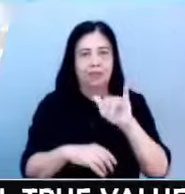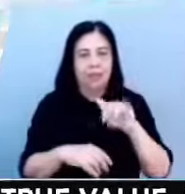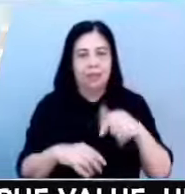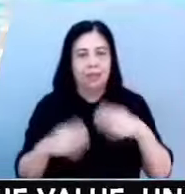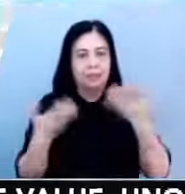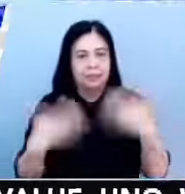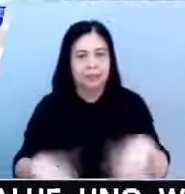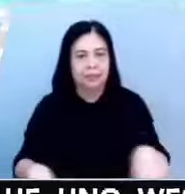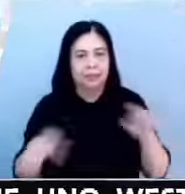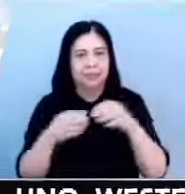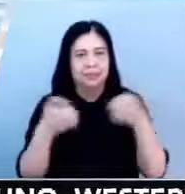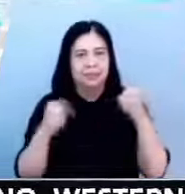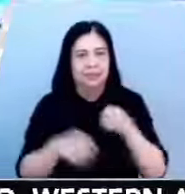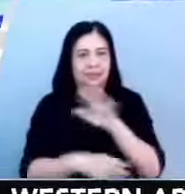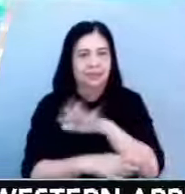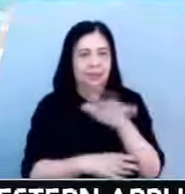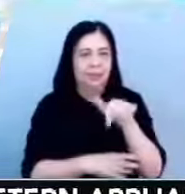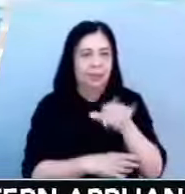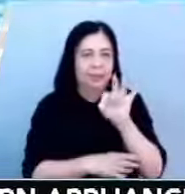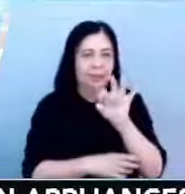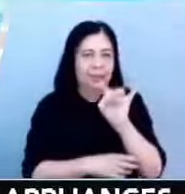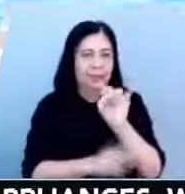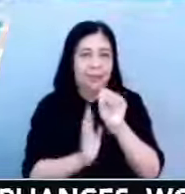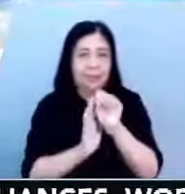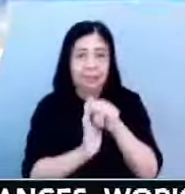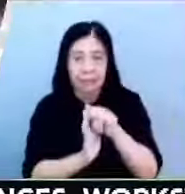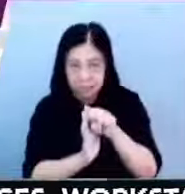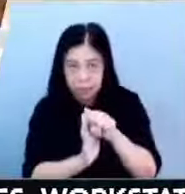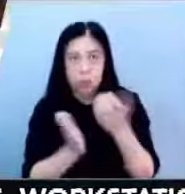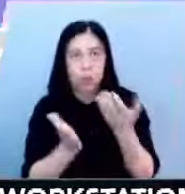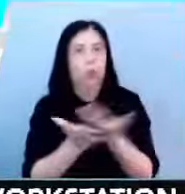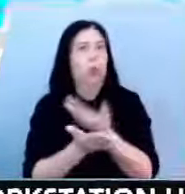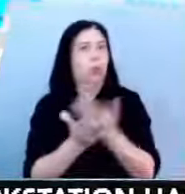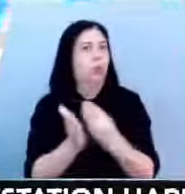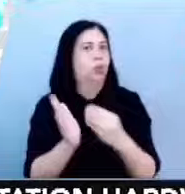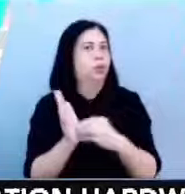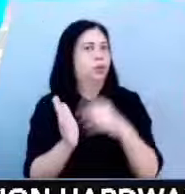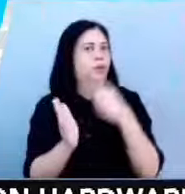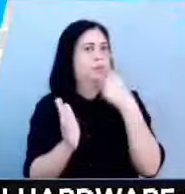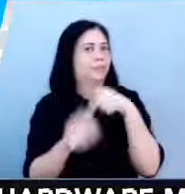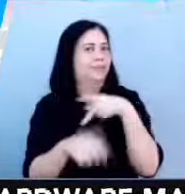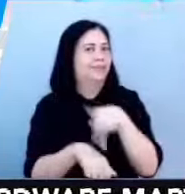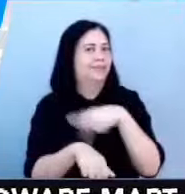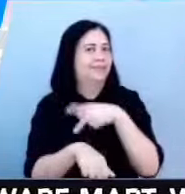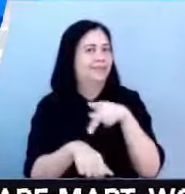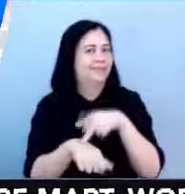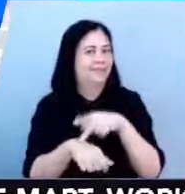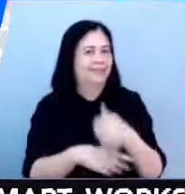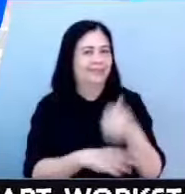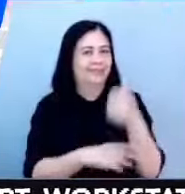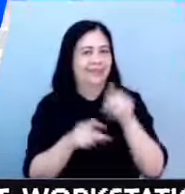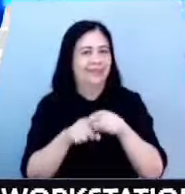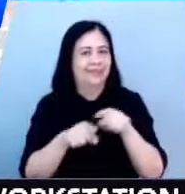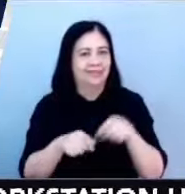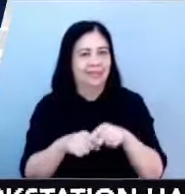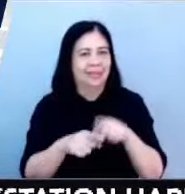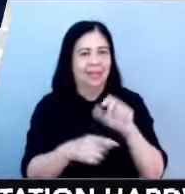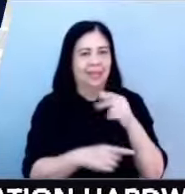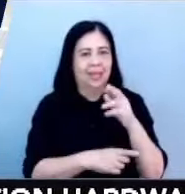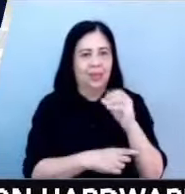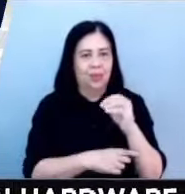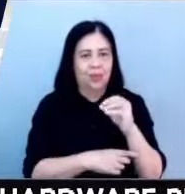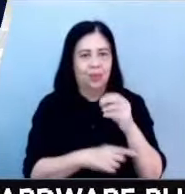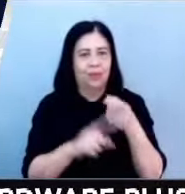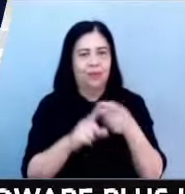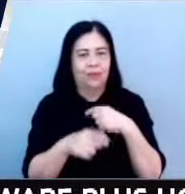ng 55.98 seconds na bagong record para sa Pilipinas. Nanalo rin si Ajido ng